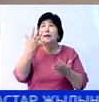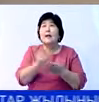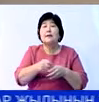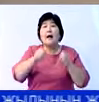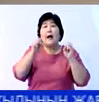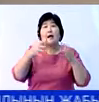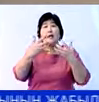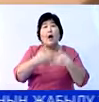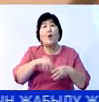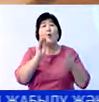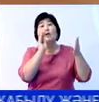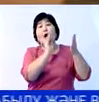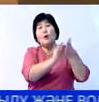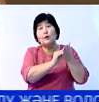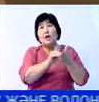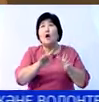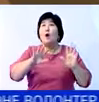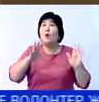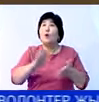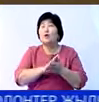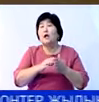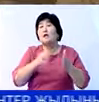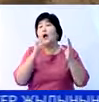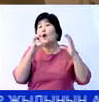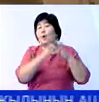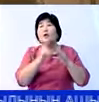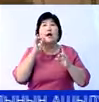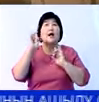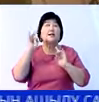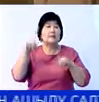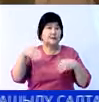арнайы қондырғылар орнатылды. Оқ жағдайда құрылғы дыбыс береді.